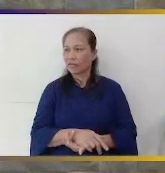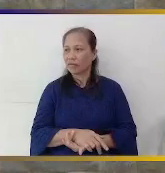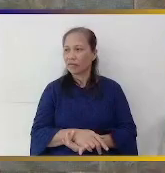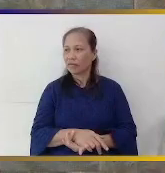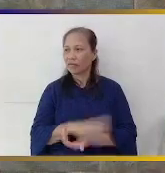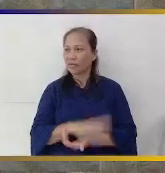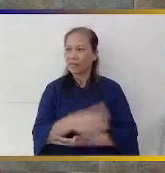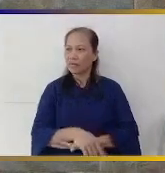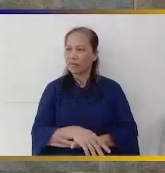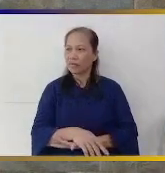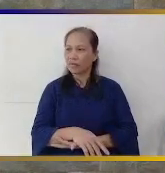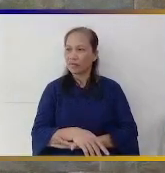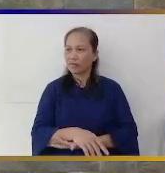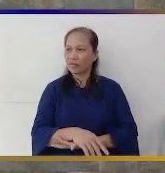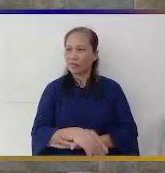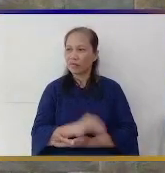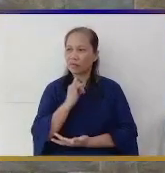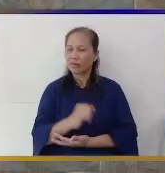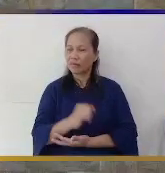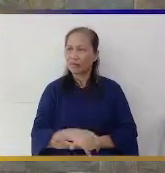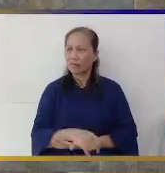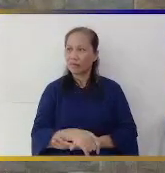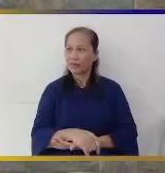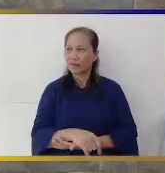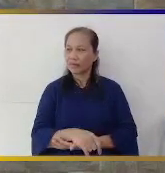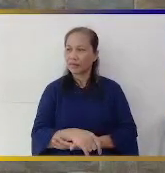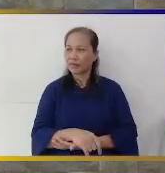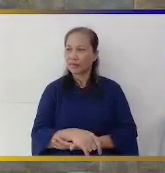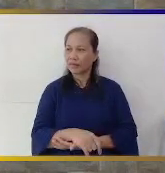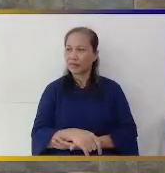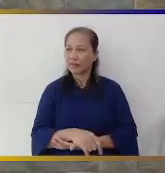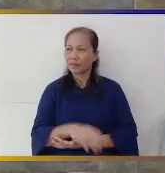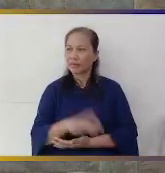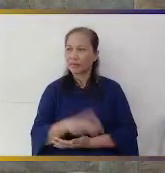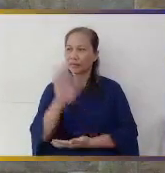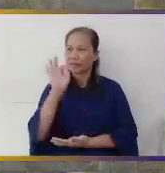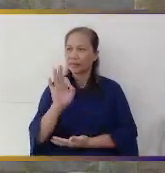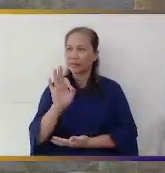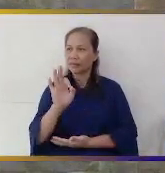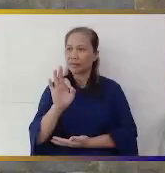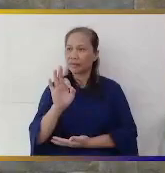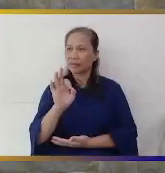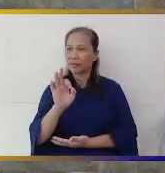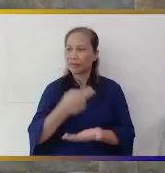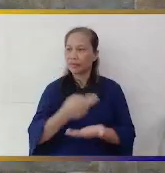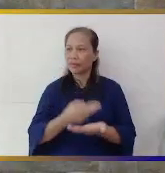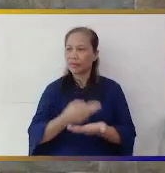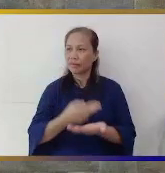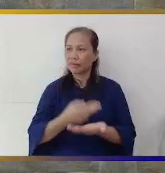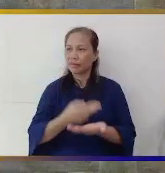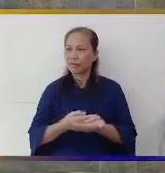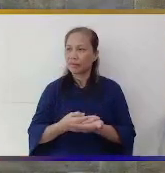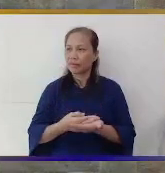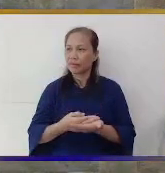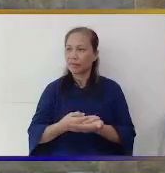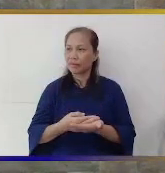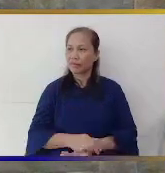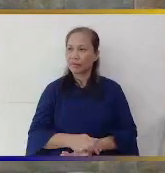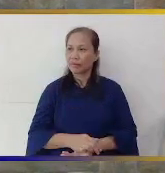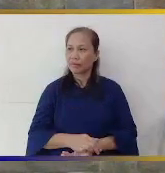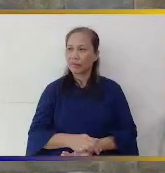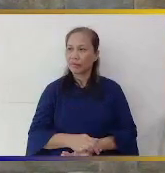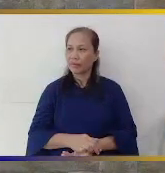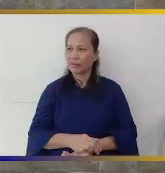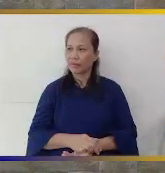sa pinag kanyang pach is the rejection of adoration sa